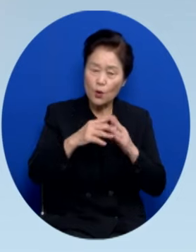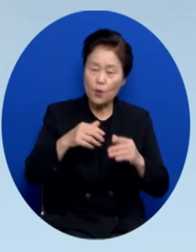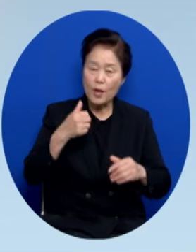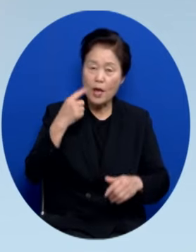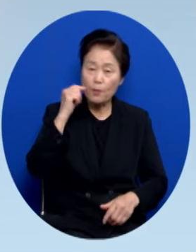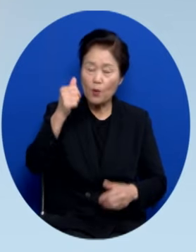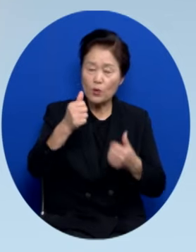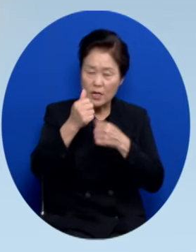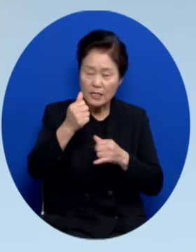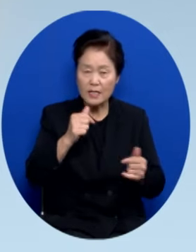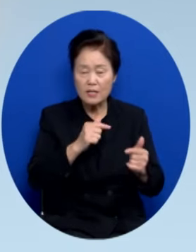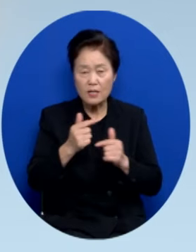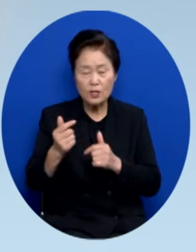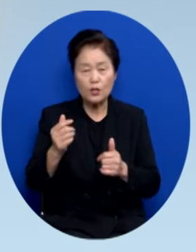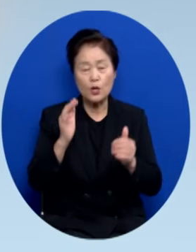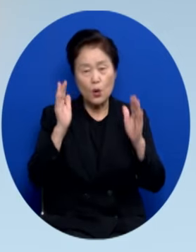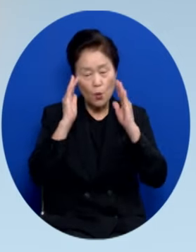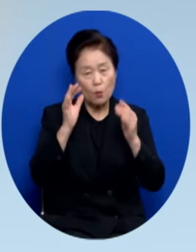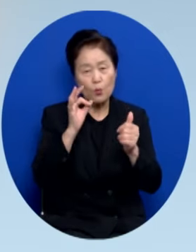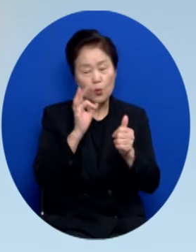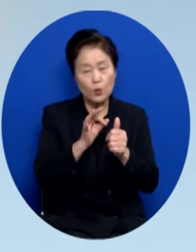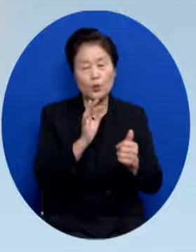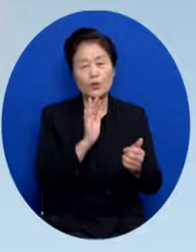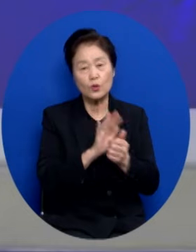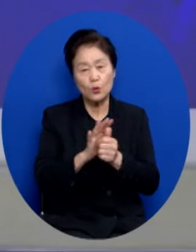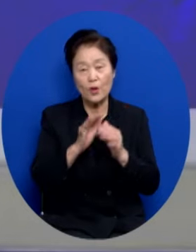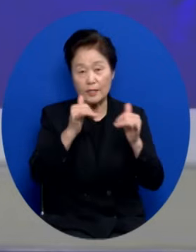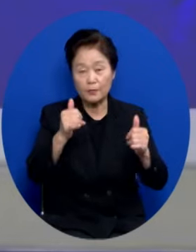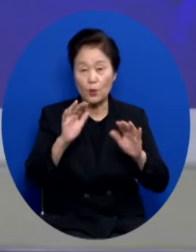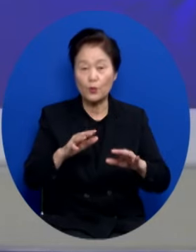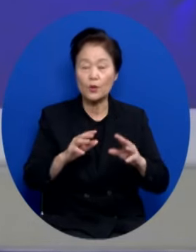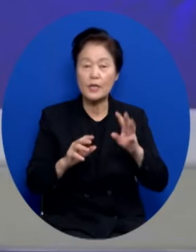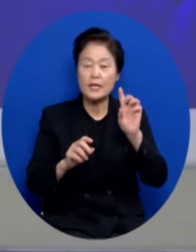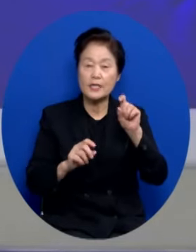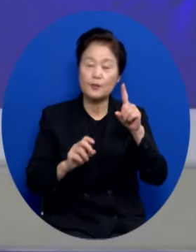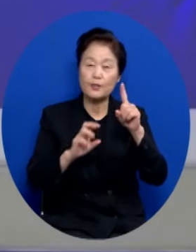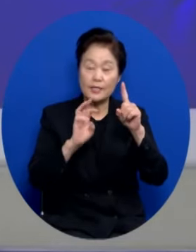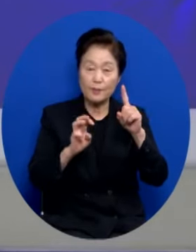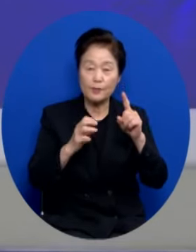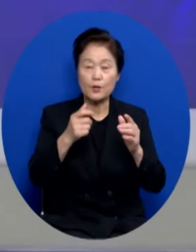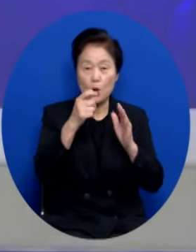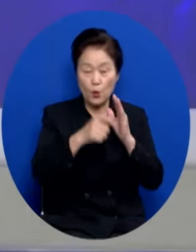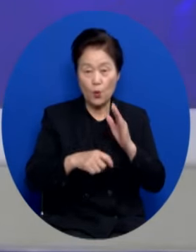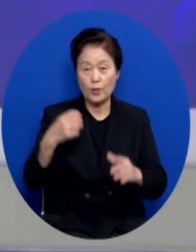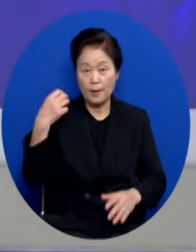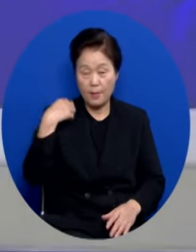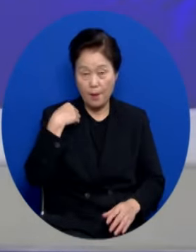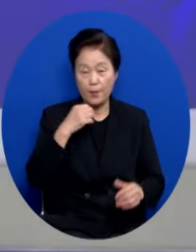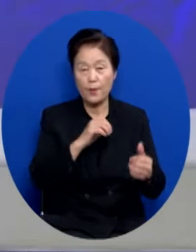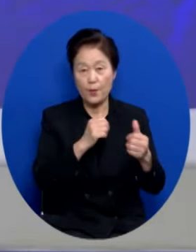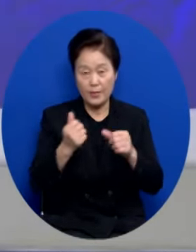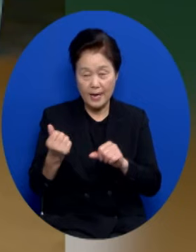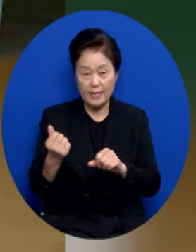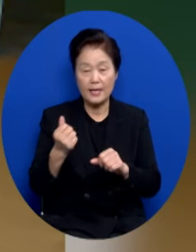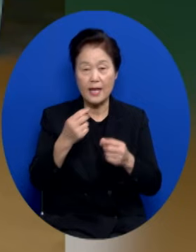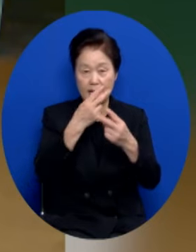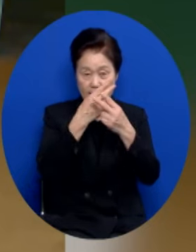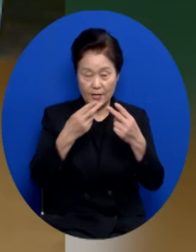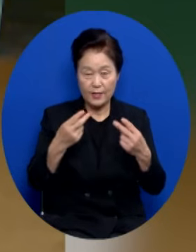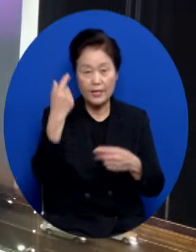왔습니다. 고 박태희 목사의 장례 예배는 오는 30일 교단장으로 드려질 예정입니다. 지금까지 오늘의 주요